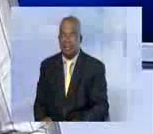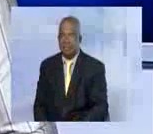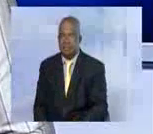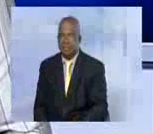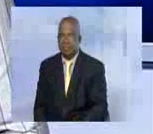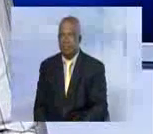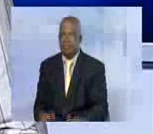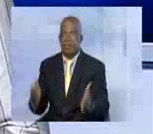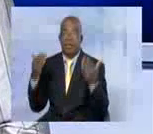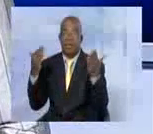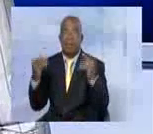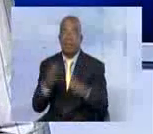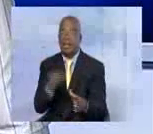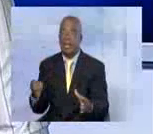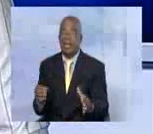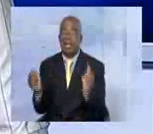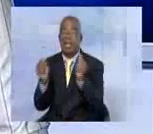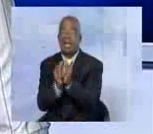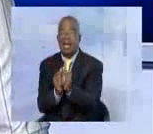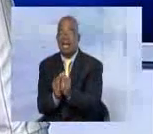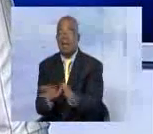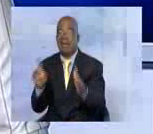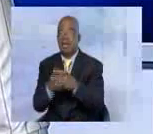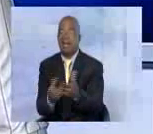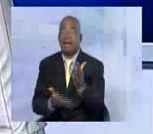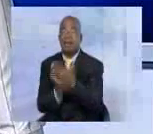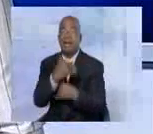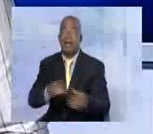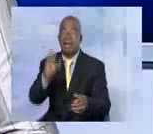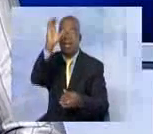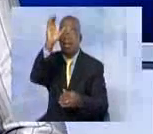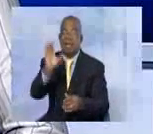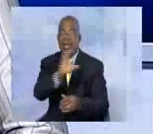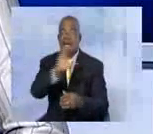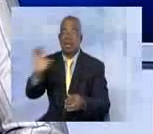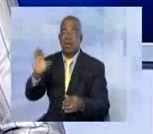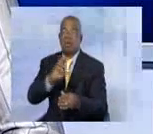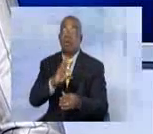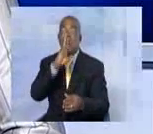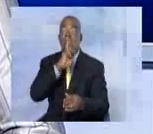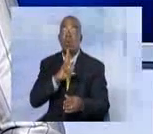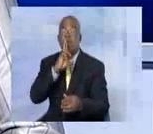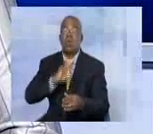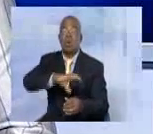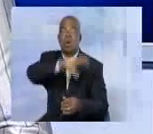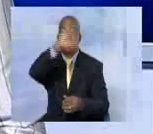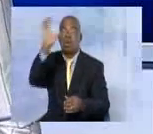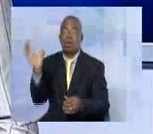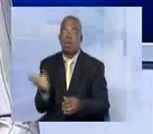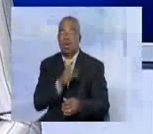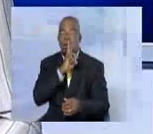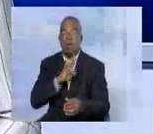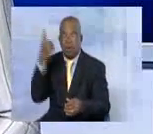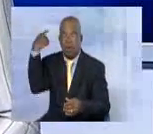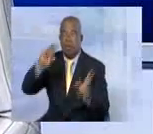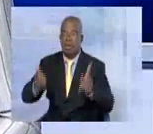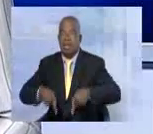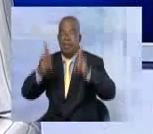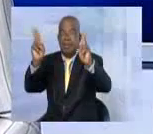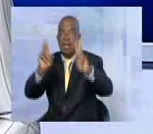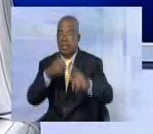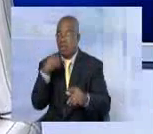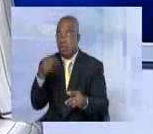sur le sol ivoirien avec l'ouverture par la Croix-Rouge d'une collecte de fonds au profit des personnes vulnérables. Stratégie adoptée,